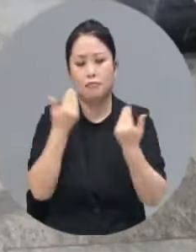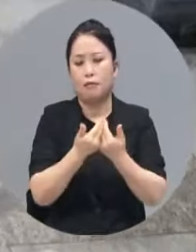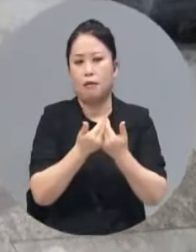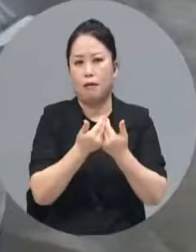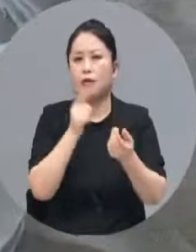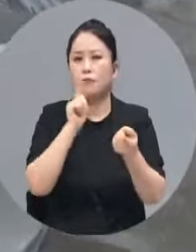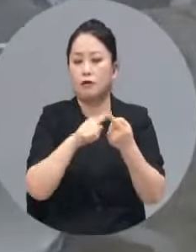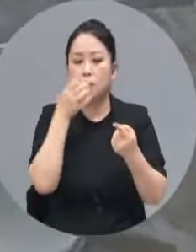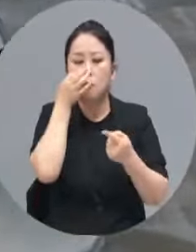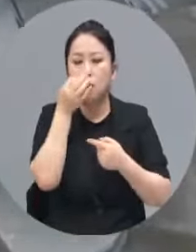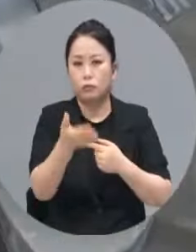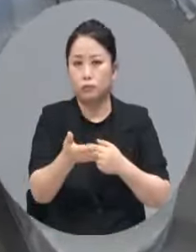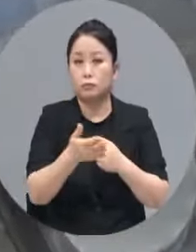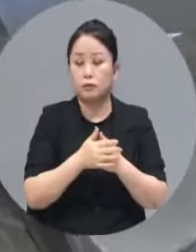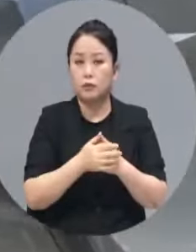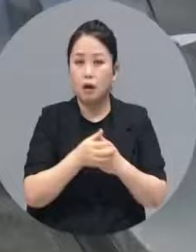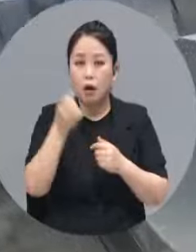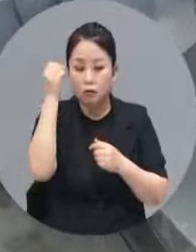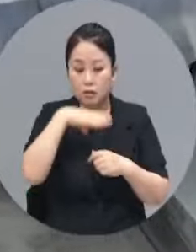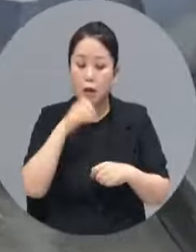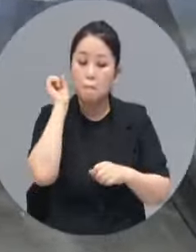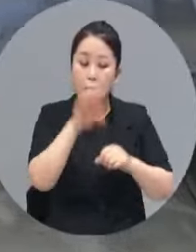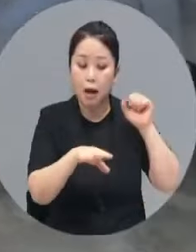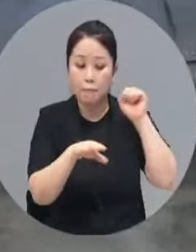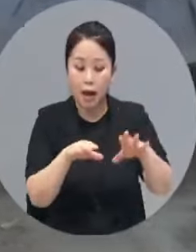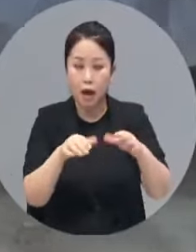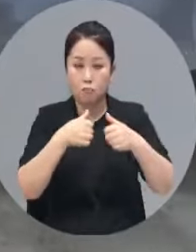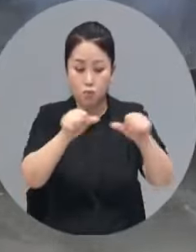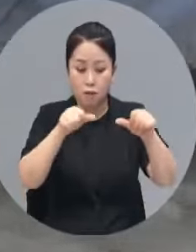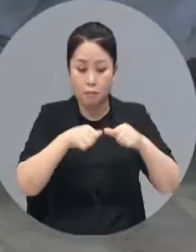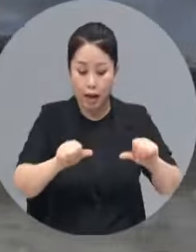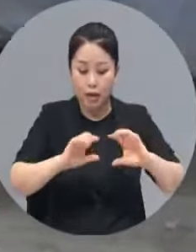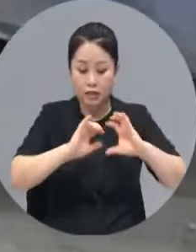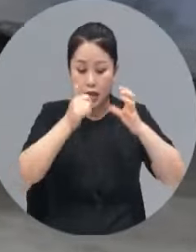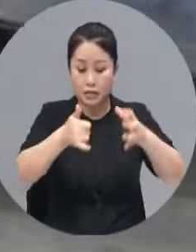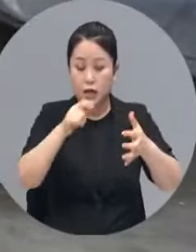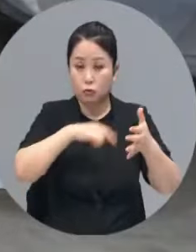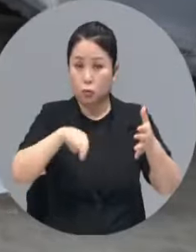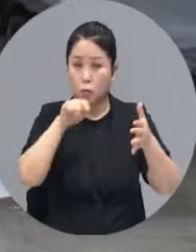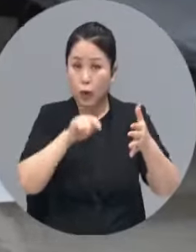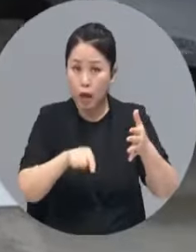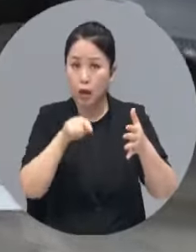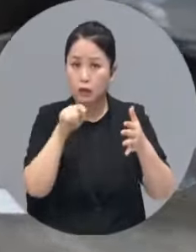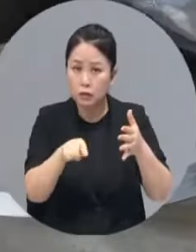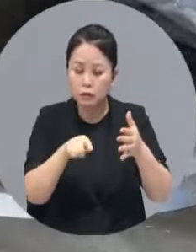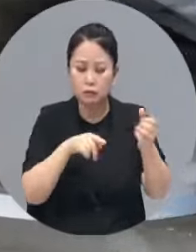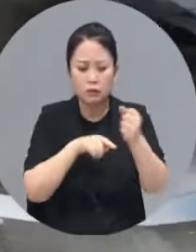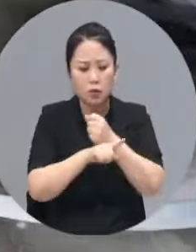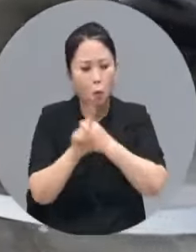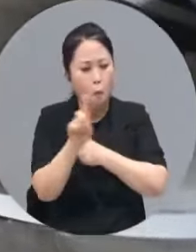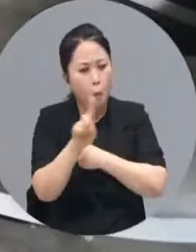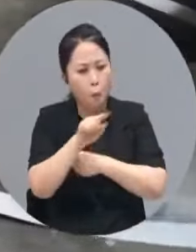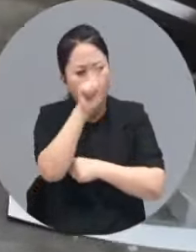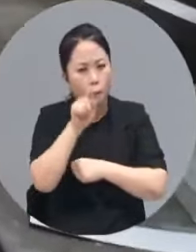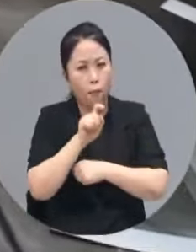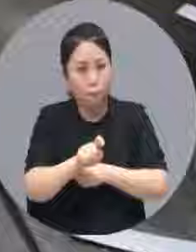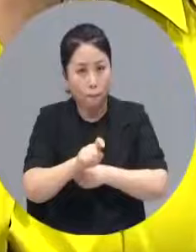가리킵니다. 무심코 던져 산산이 부서진 세상 속엔 과연 어떤 메시지가